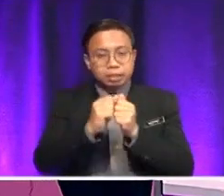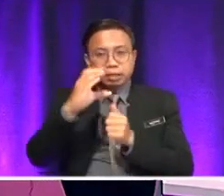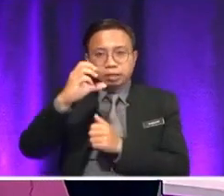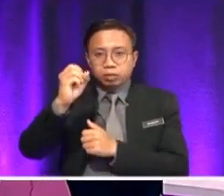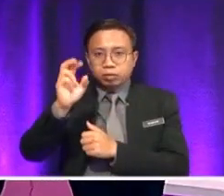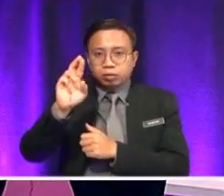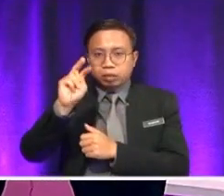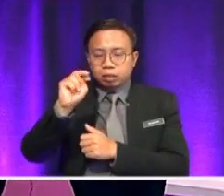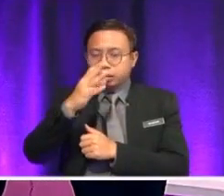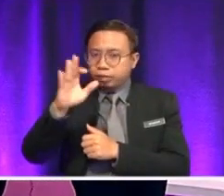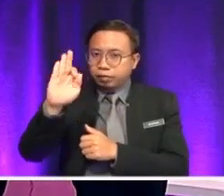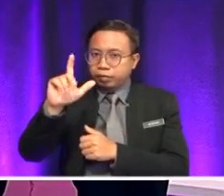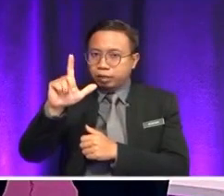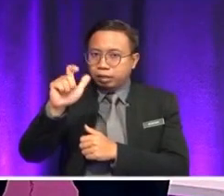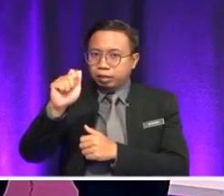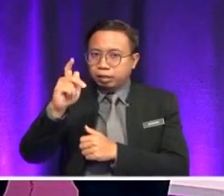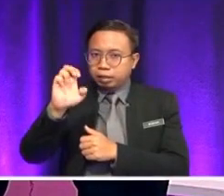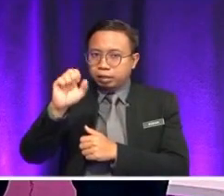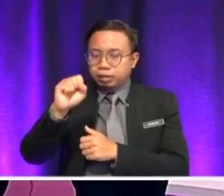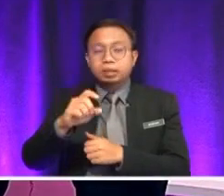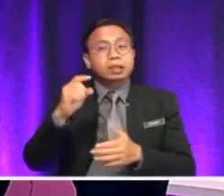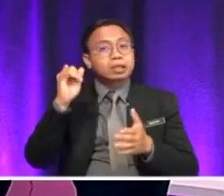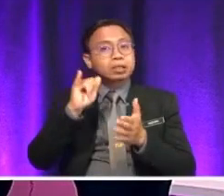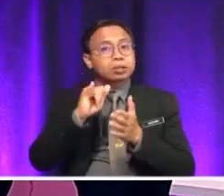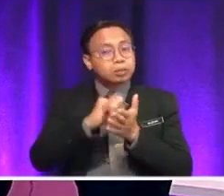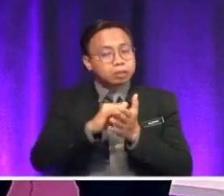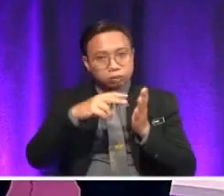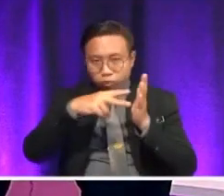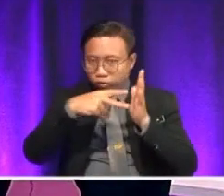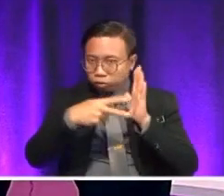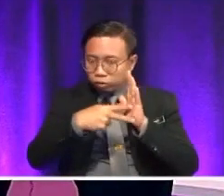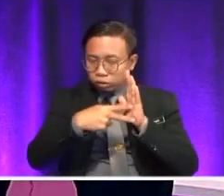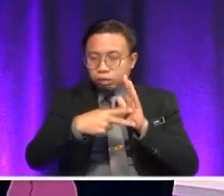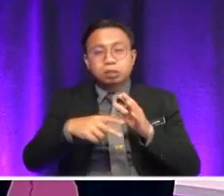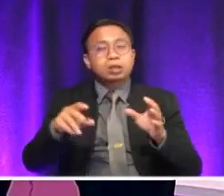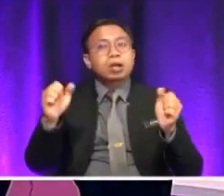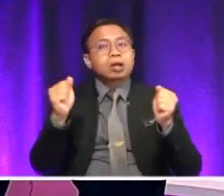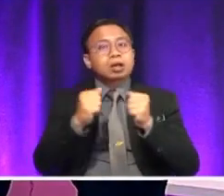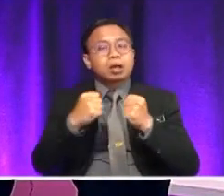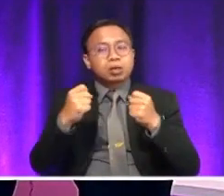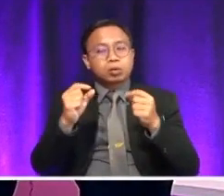satu di mana pertelingkahan ataupun ada perbalahan.